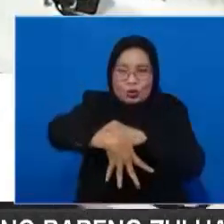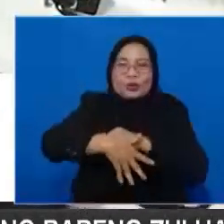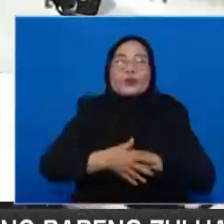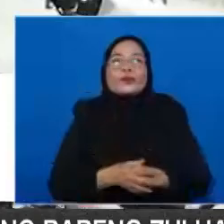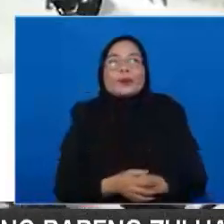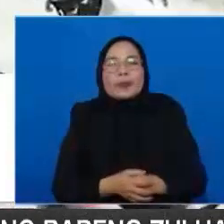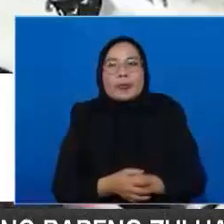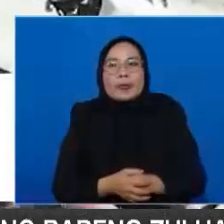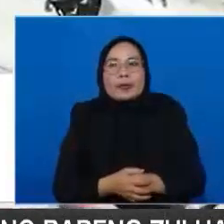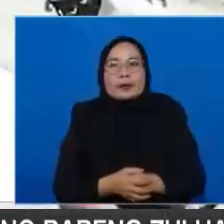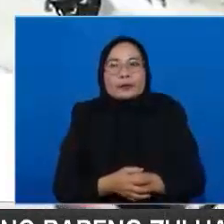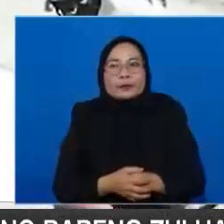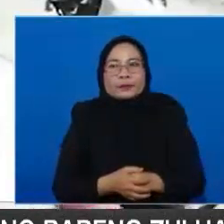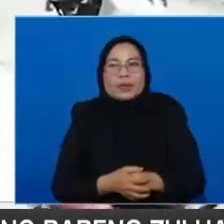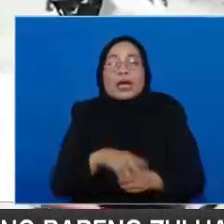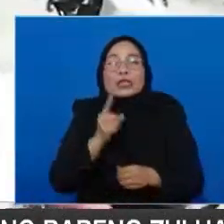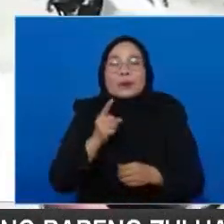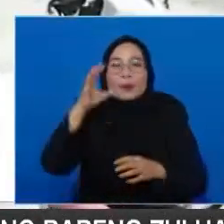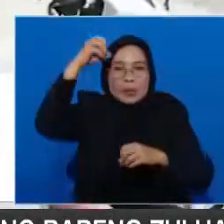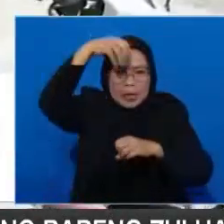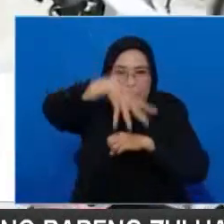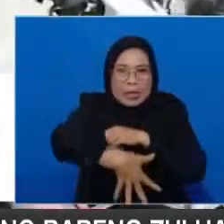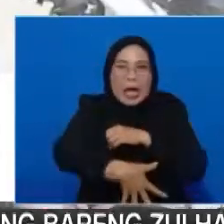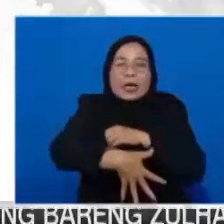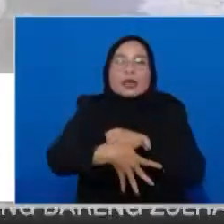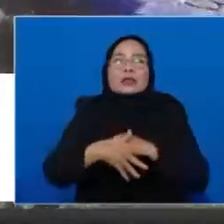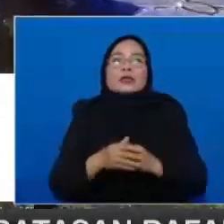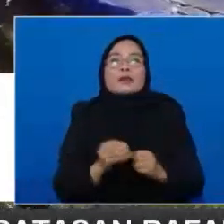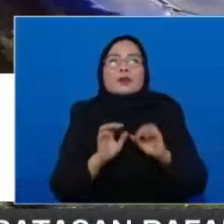itu pengaruhnya Benang Kelambu itu agak sesak kalau di sini kalau di.